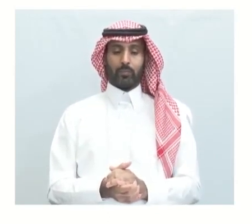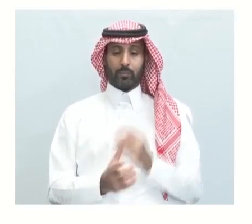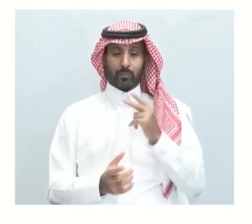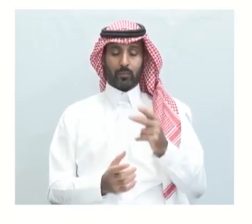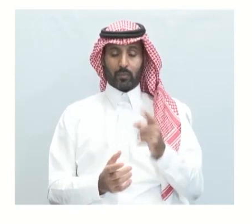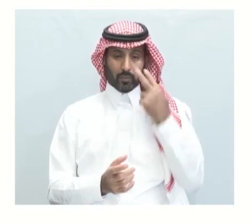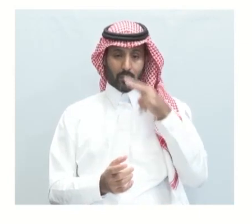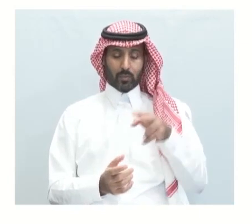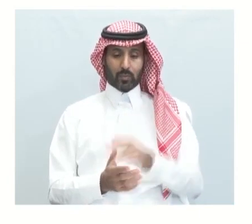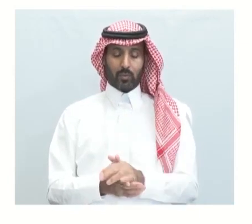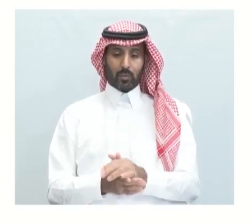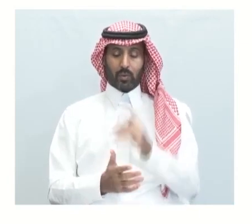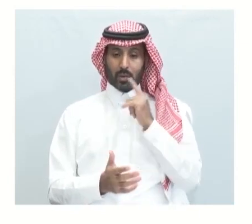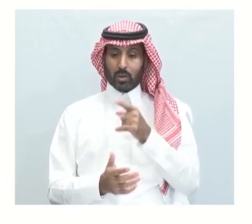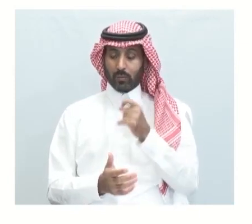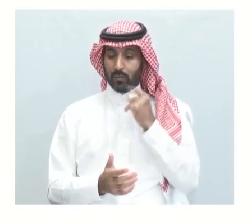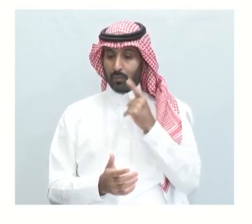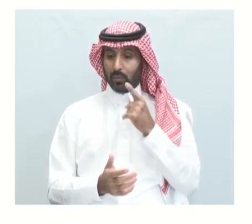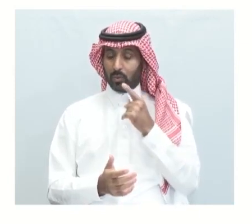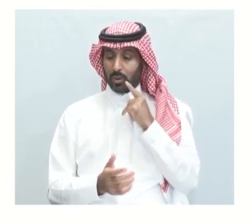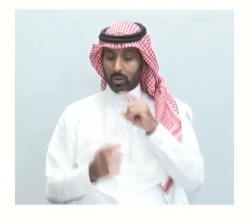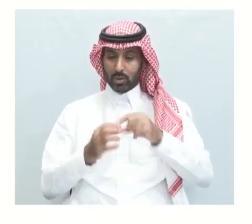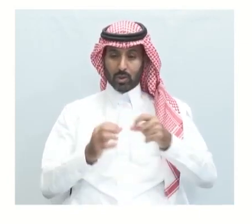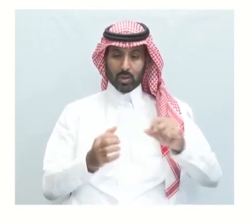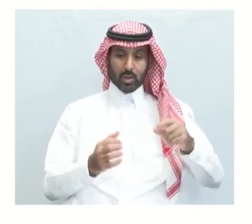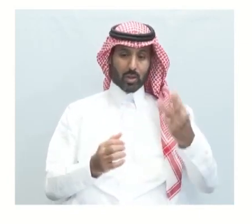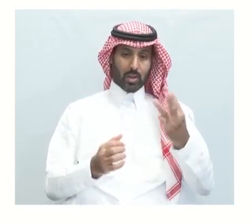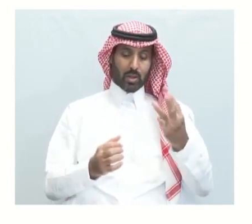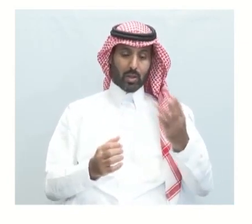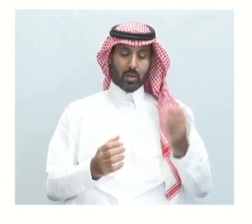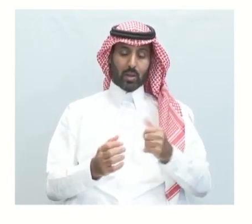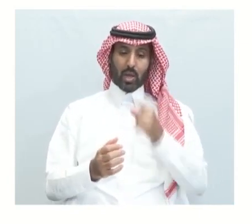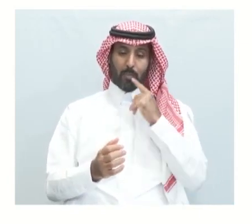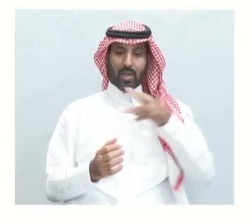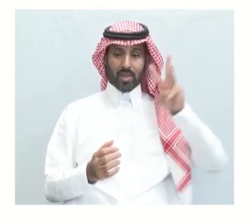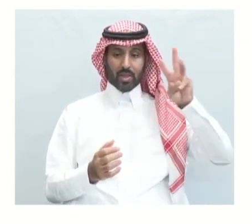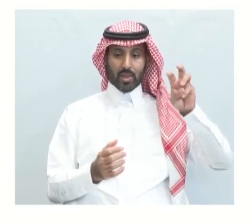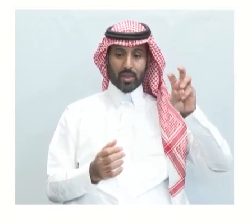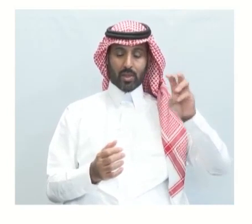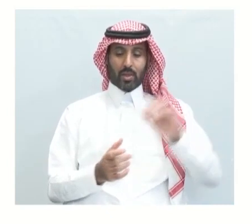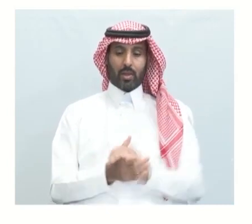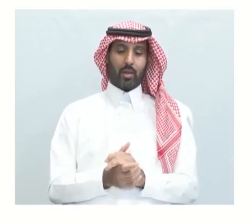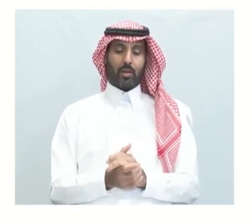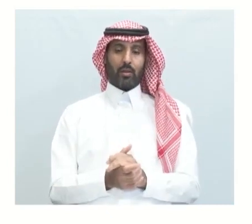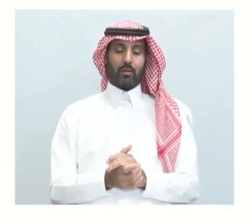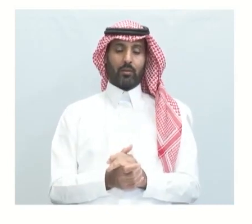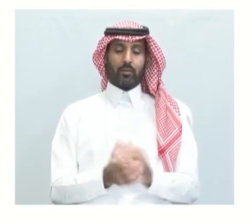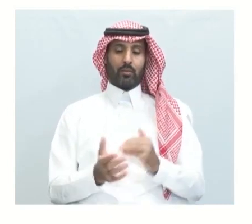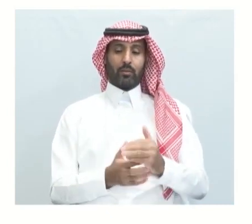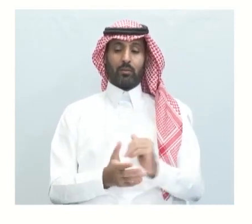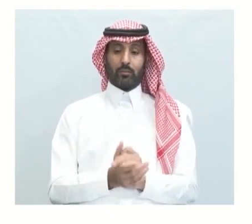على سبيل المثال اذا كنت ترغب في الوصول العقده الثالثه هذه هي العقده الثالثه رقم 30 نرغب في الوصول لعقده رقم 30